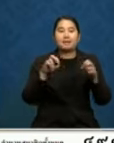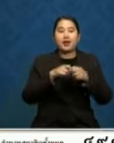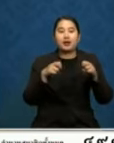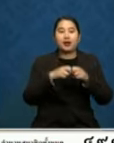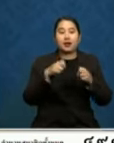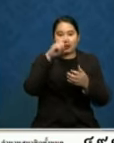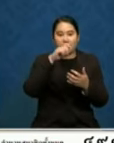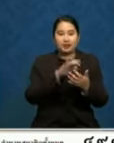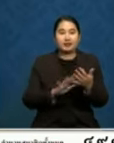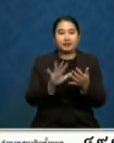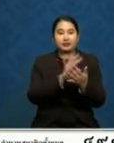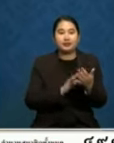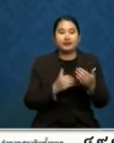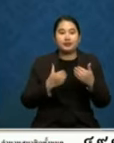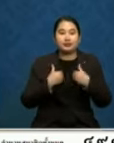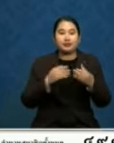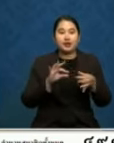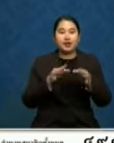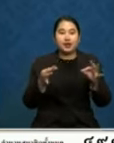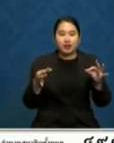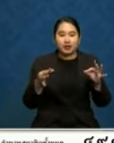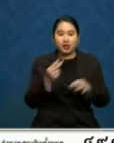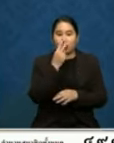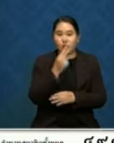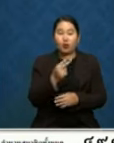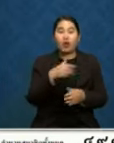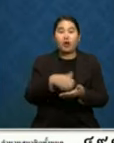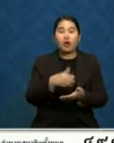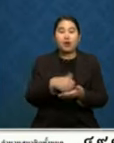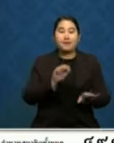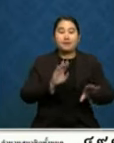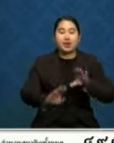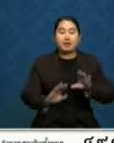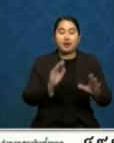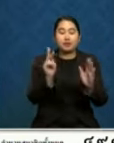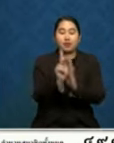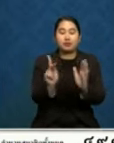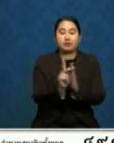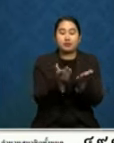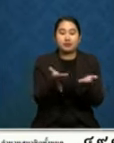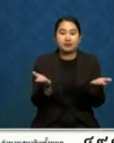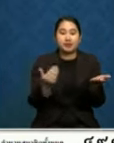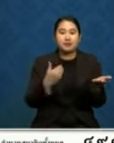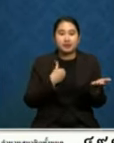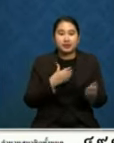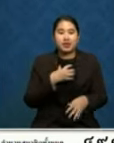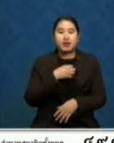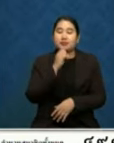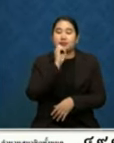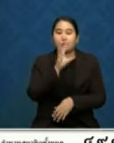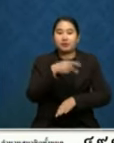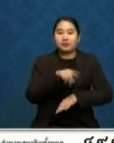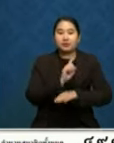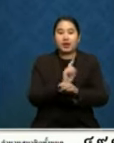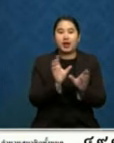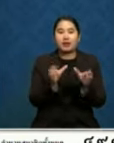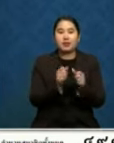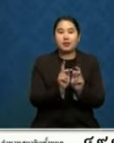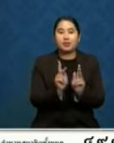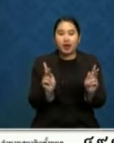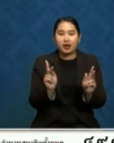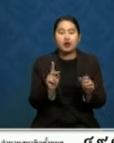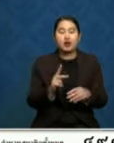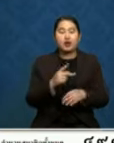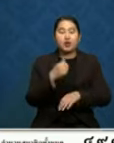านคือมีคดีที่สามารถเปรียบเทียบได้ใช้กฎหมายคนละฉบับแต่ก็อยากจะกราบเรียนท่านรองประธานคณะกรรมการซึ่งเป็นรัฐ